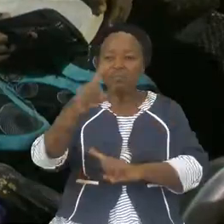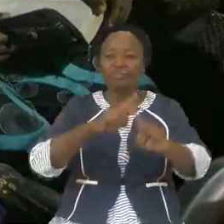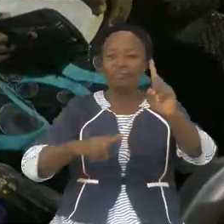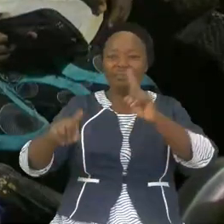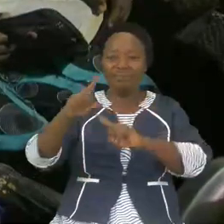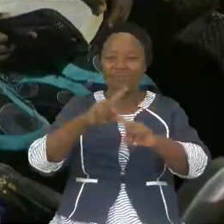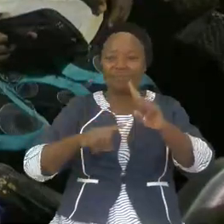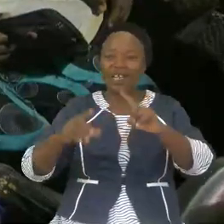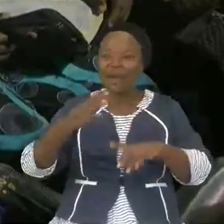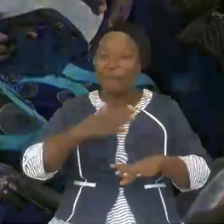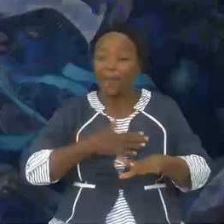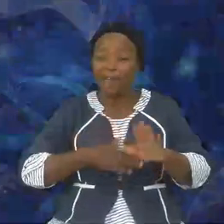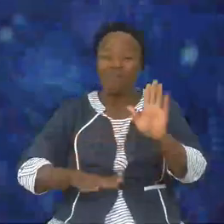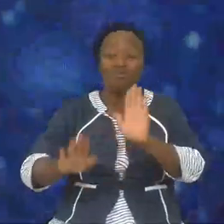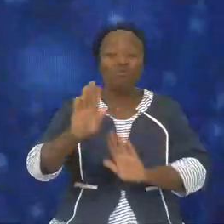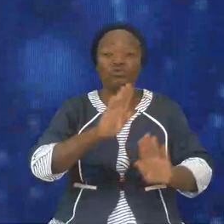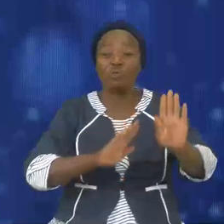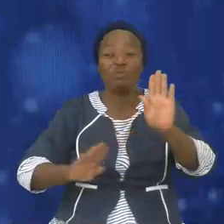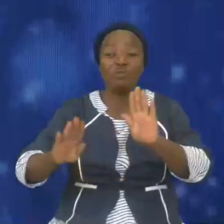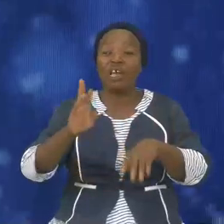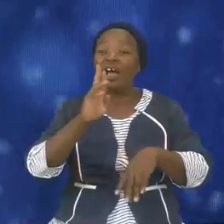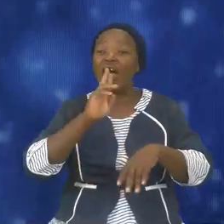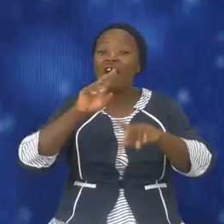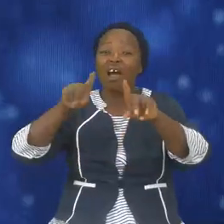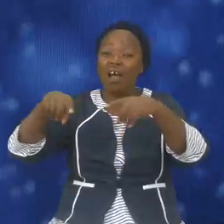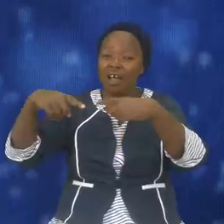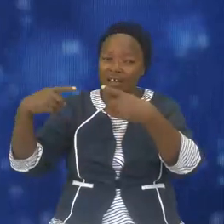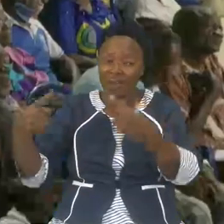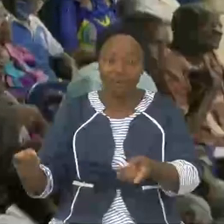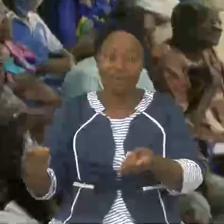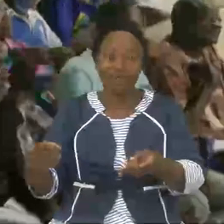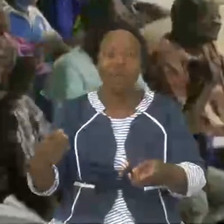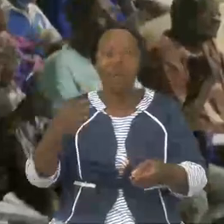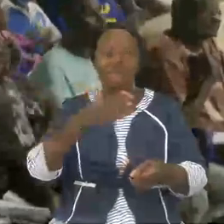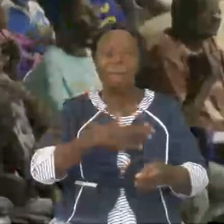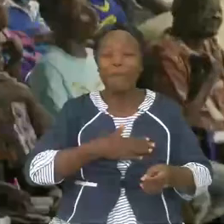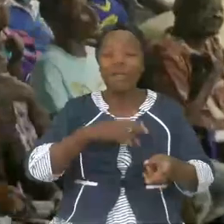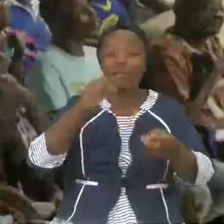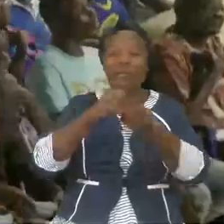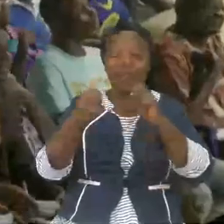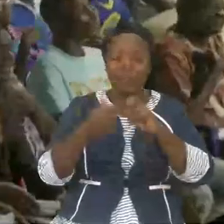Mes problèmes sont partis. Mes problèmes sont ôtés. Je crois que vous allez répéter cela pour vous-même.